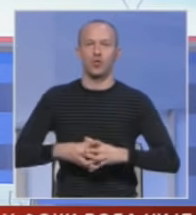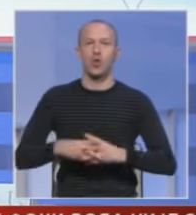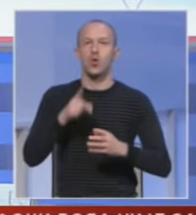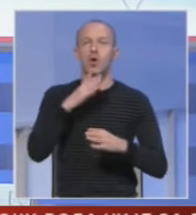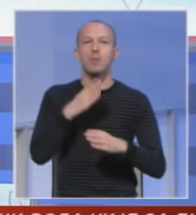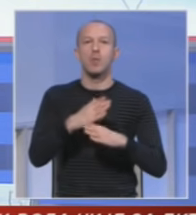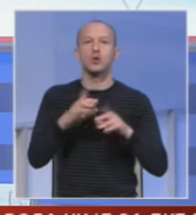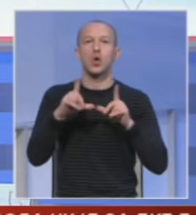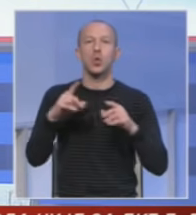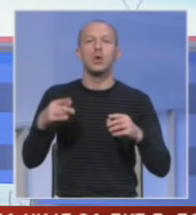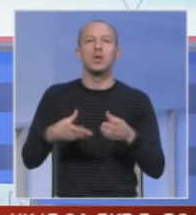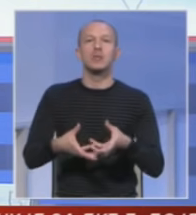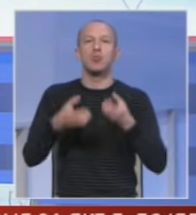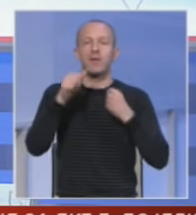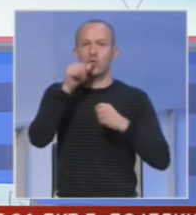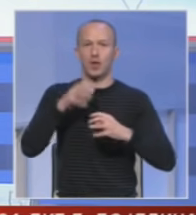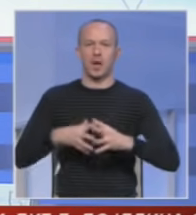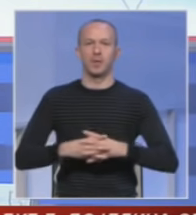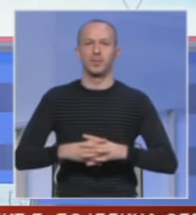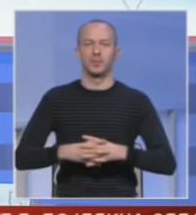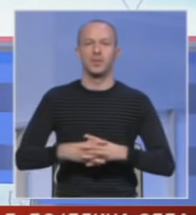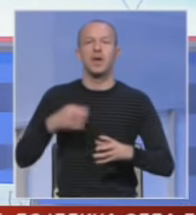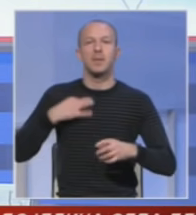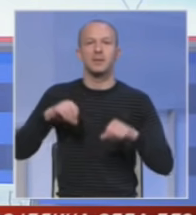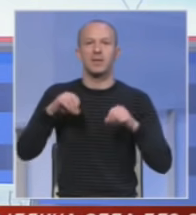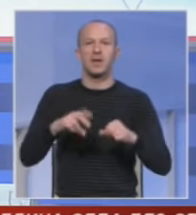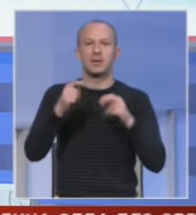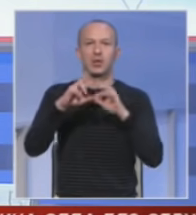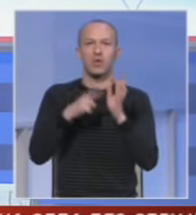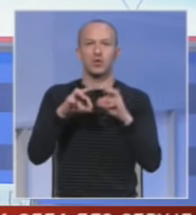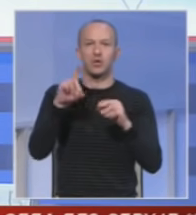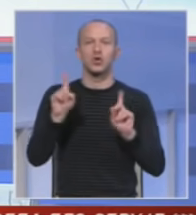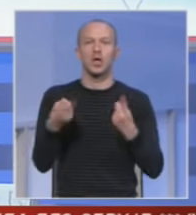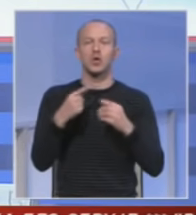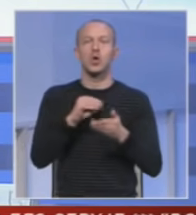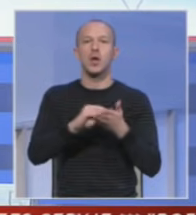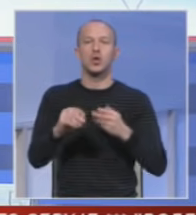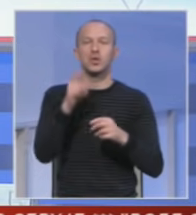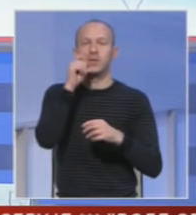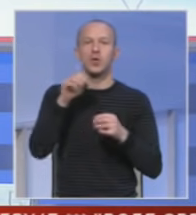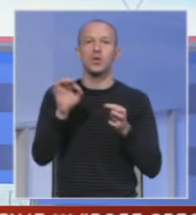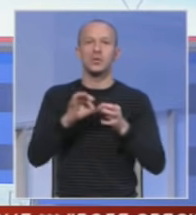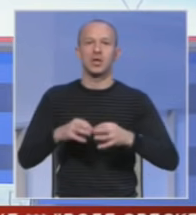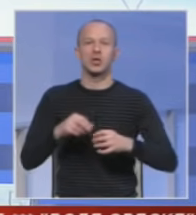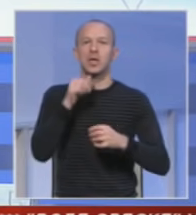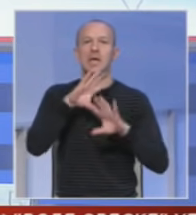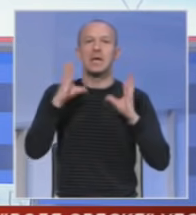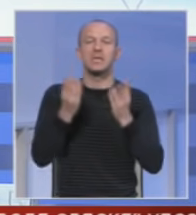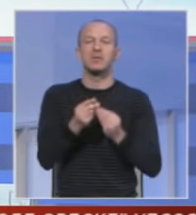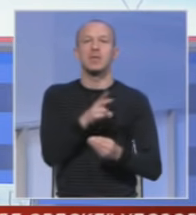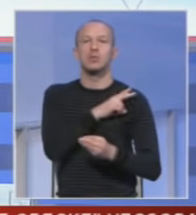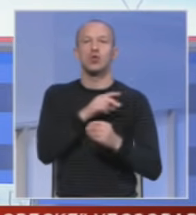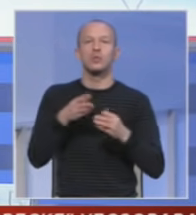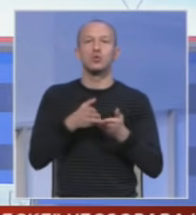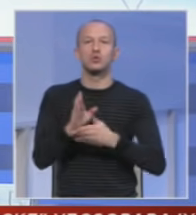koje pomaže u ispumpavanju vode. Predsjednik vlade Radovan Višković hitno je naložio civilnoj zaštiti i svim